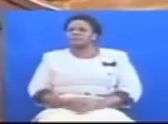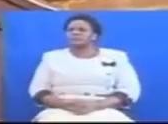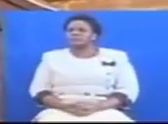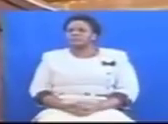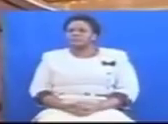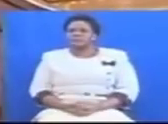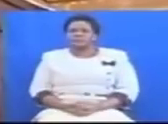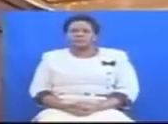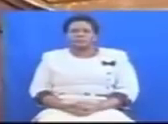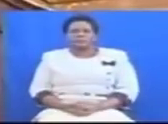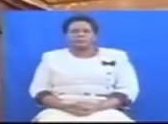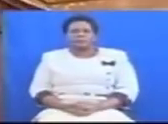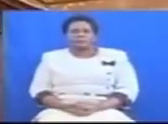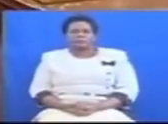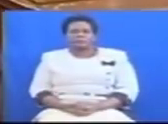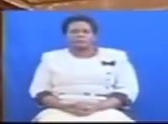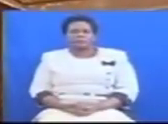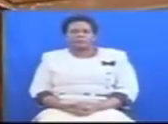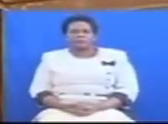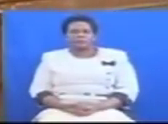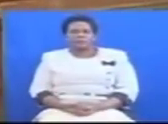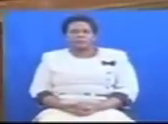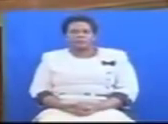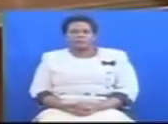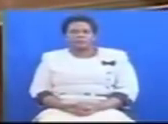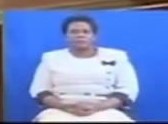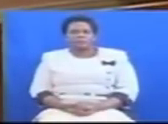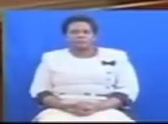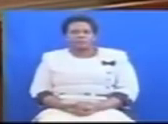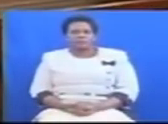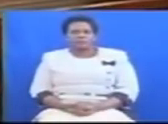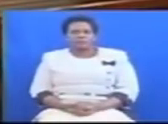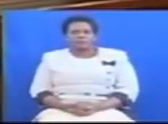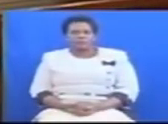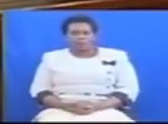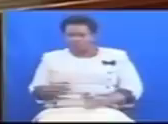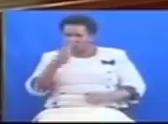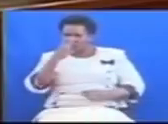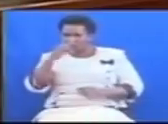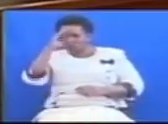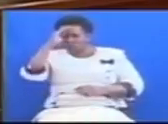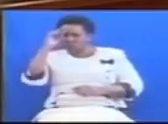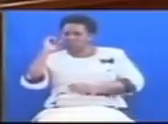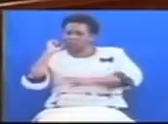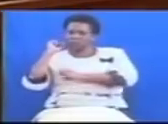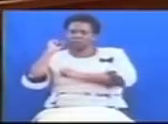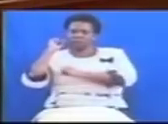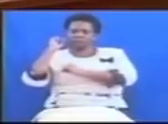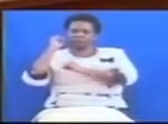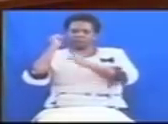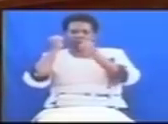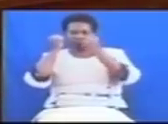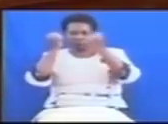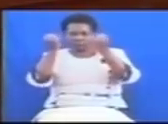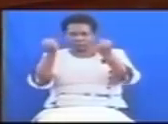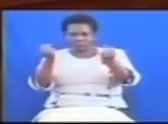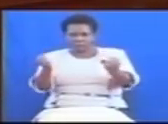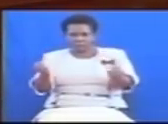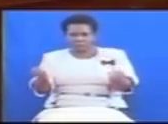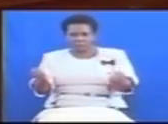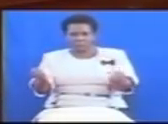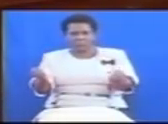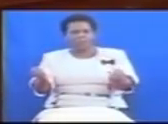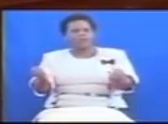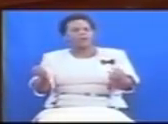Haji Mubarak, mbeba siwa kwa siku hii ya leo, anaweka siwa katika eneo lake pale, eneo maalum